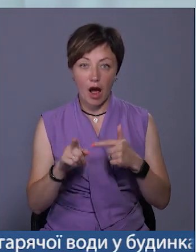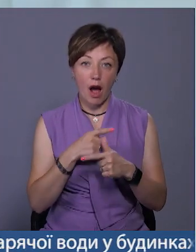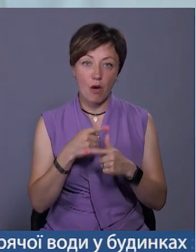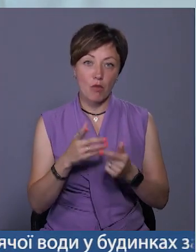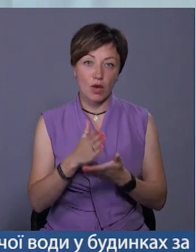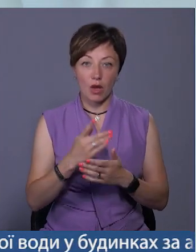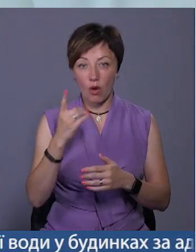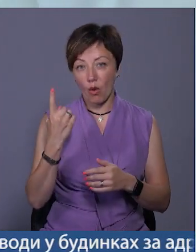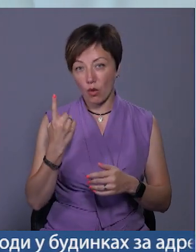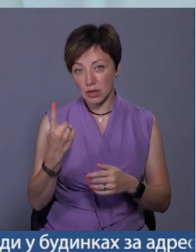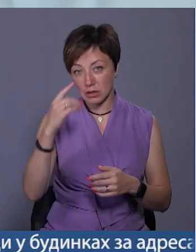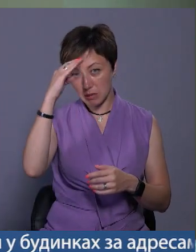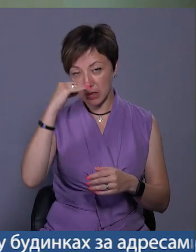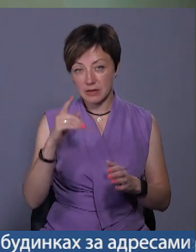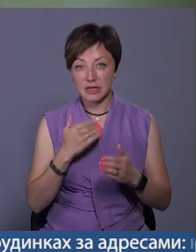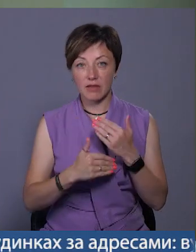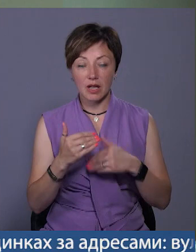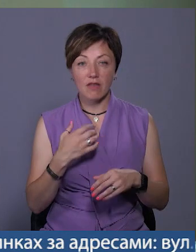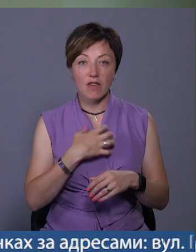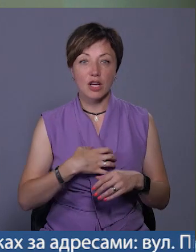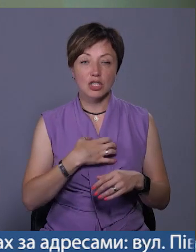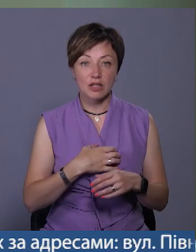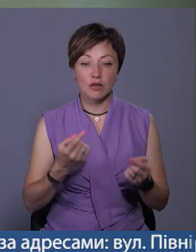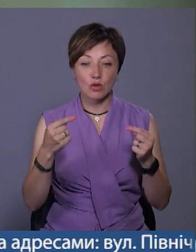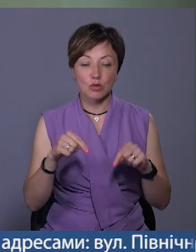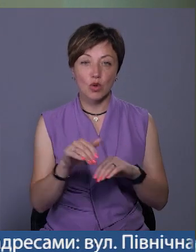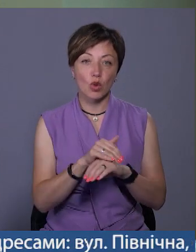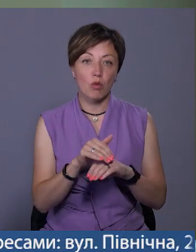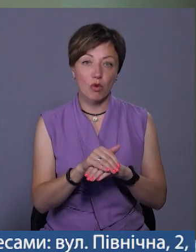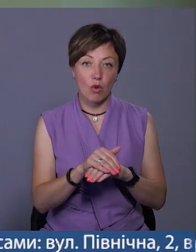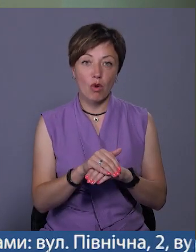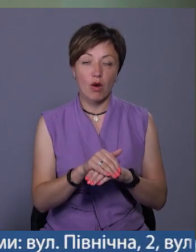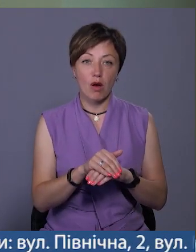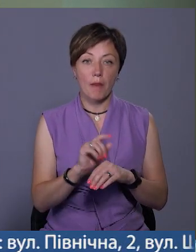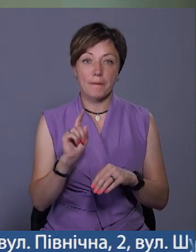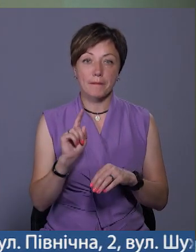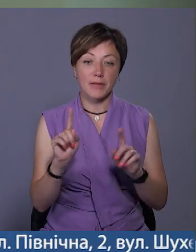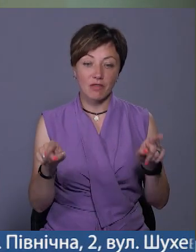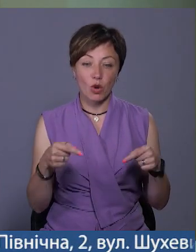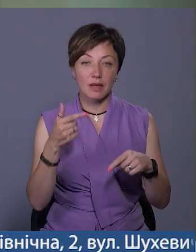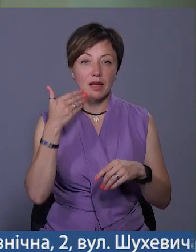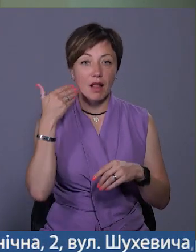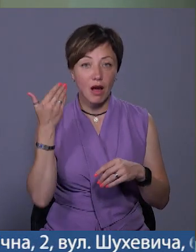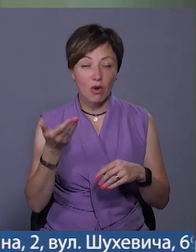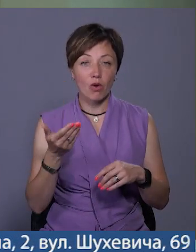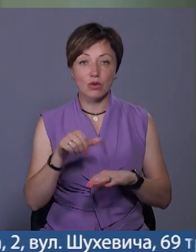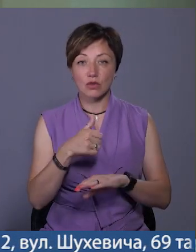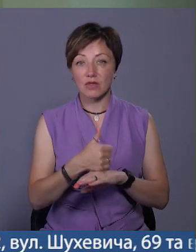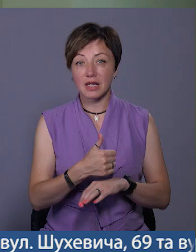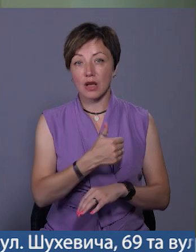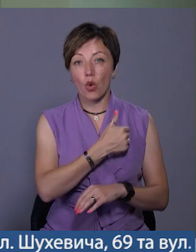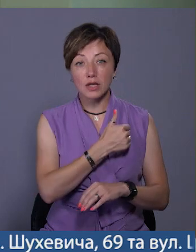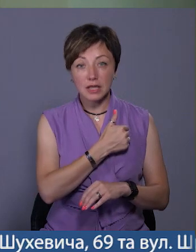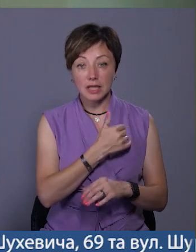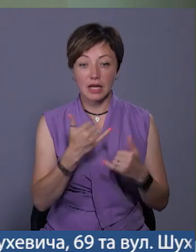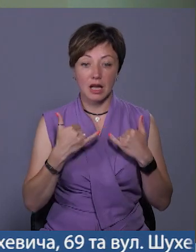є один із батьків з інвалідністю. Нам це важливо, тому що добро перше творити легко, основне захотіти, а